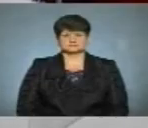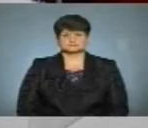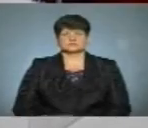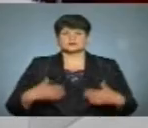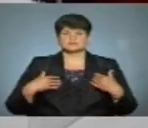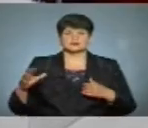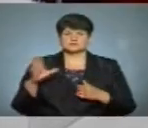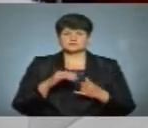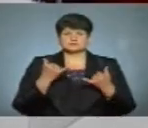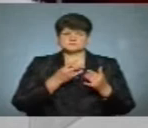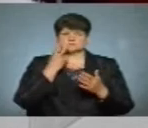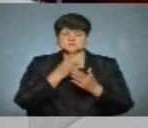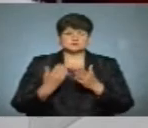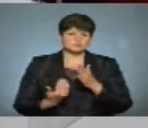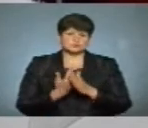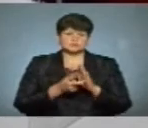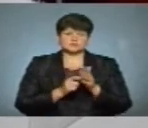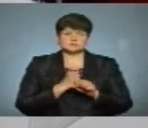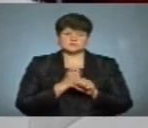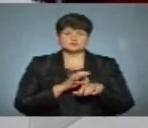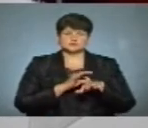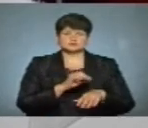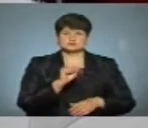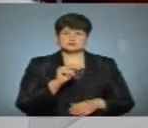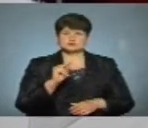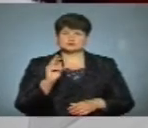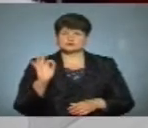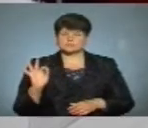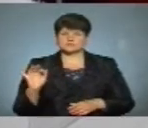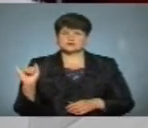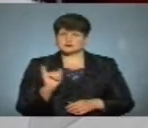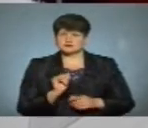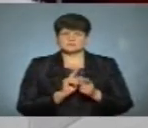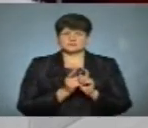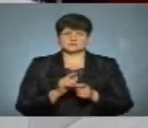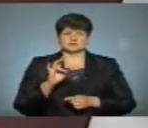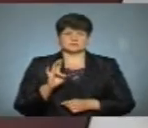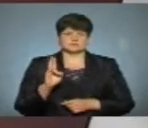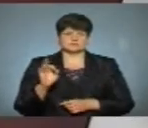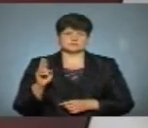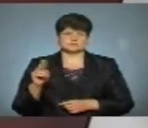Вітаю всіх, хто зараз з нами. Ви дивитесь новини. У студії працює ведуча Анастасія Чечко і сурдоперекладач Надія Куцовська.